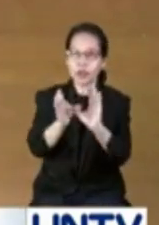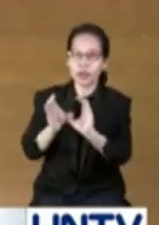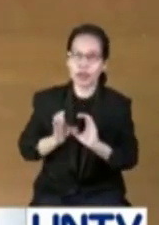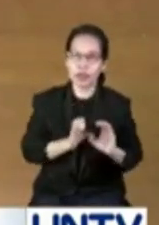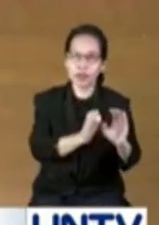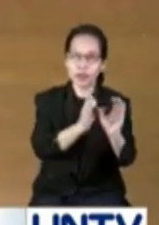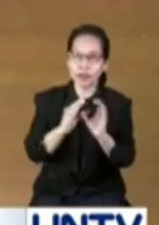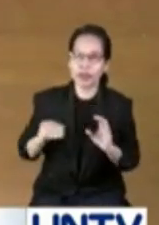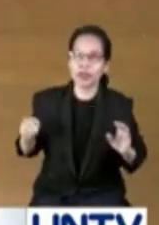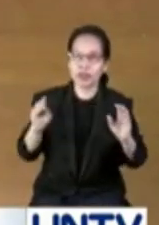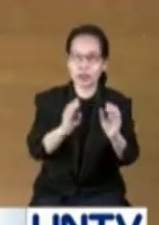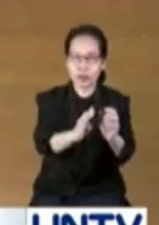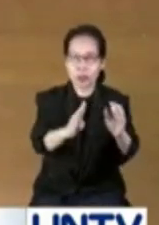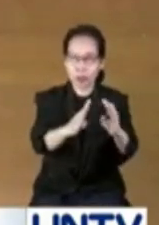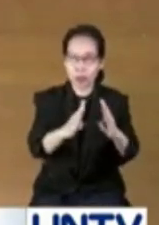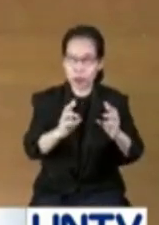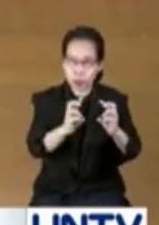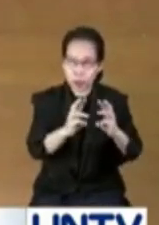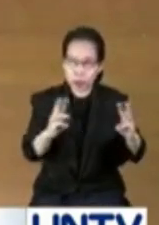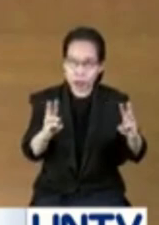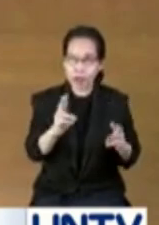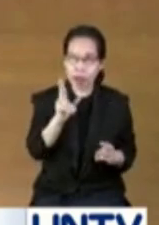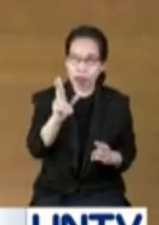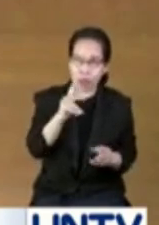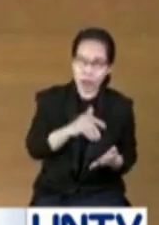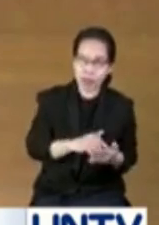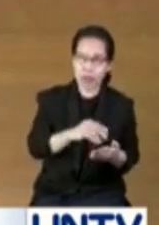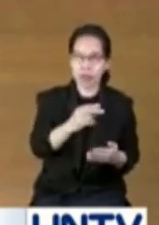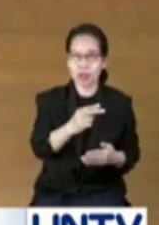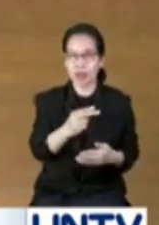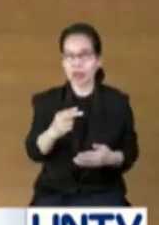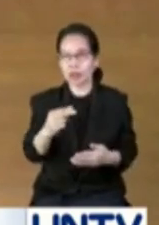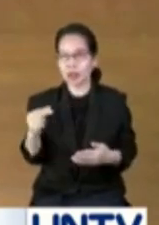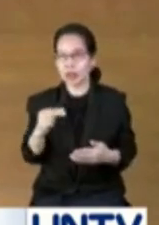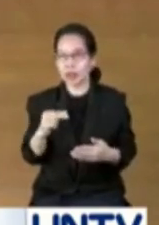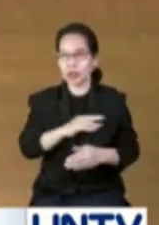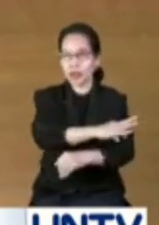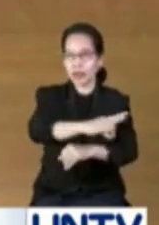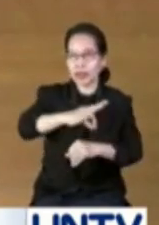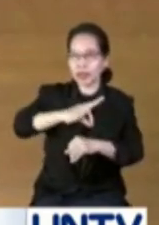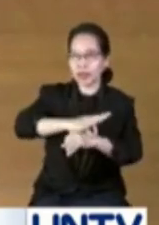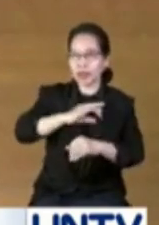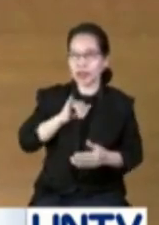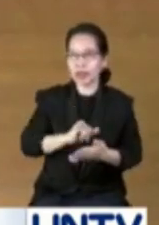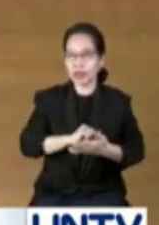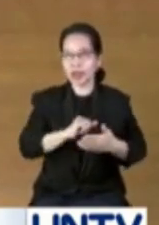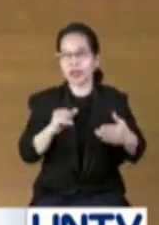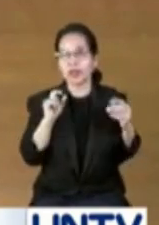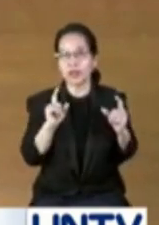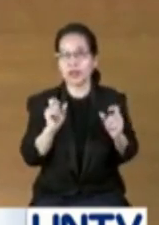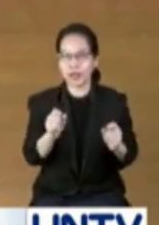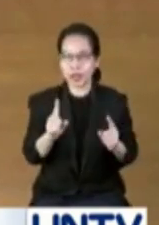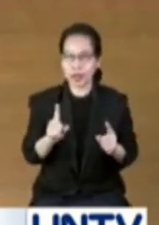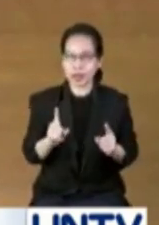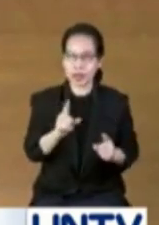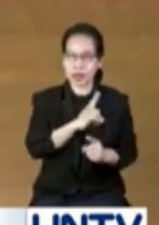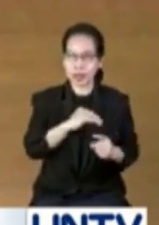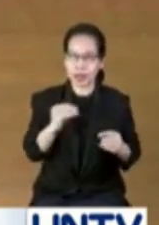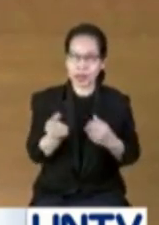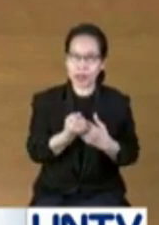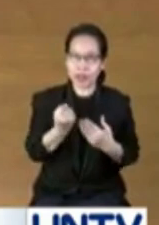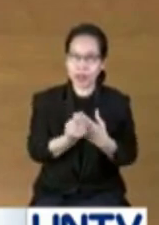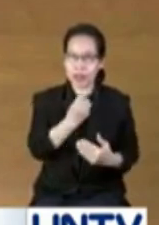na mahigit na 200,000 hektarya ng bukirin. Upang mas mapabilis at mas mapadali ang pagbuo